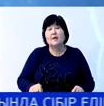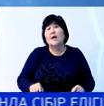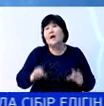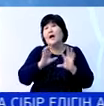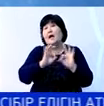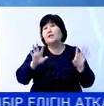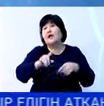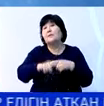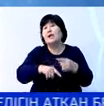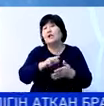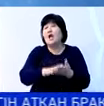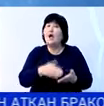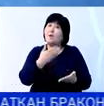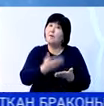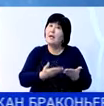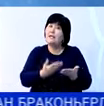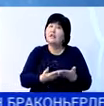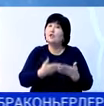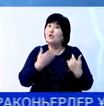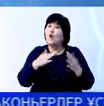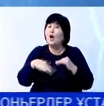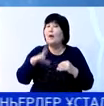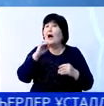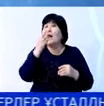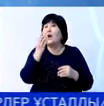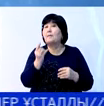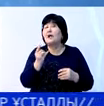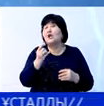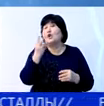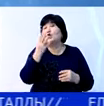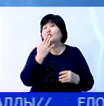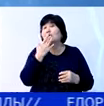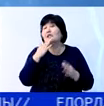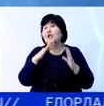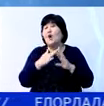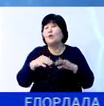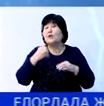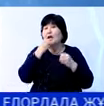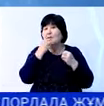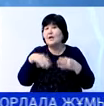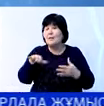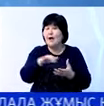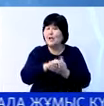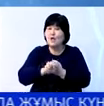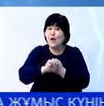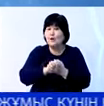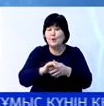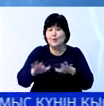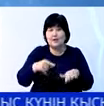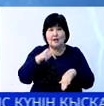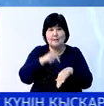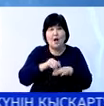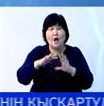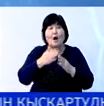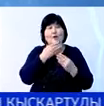Шығарылым жалғастырамыз. Мәселесі жоқ ауыл. Қармақшы ауданының 3-ші интернационал ауылының берекесі тұрғындарының тату тірлігінен байқалады. Бүгінде